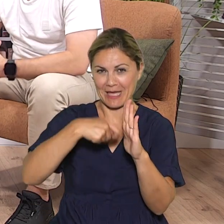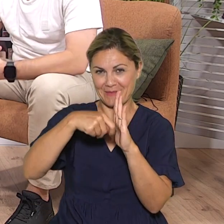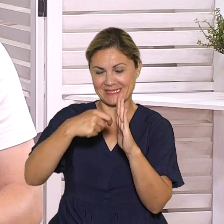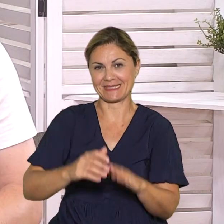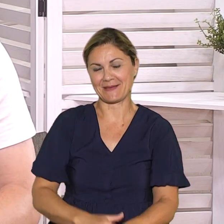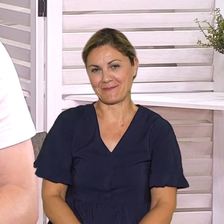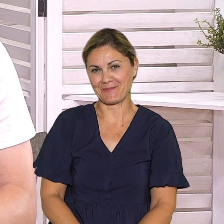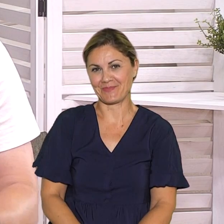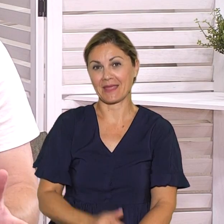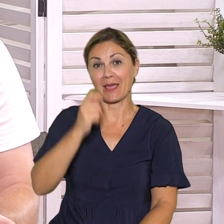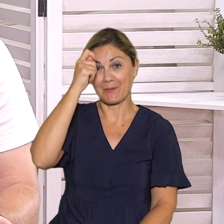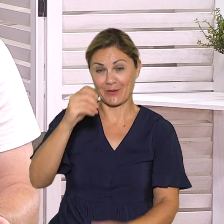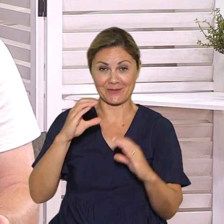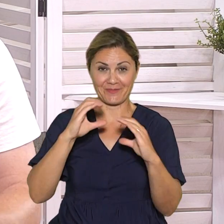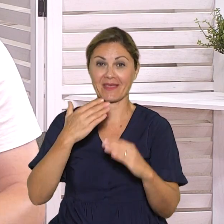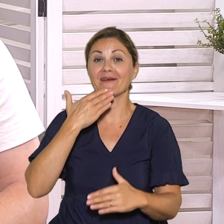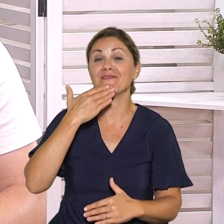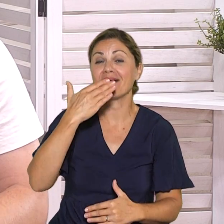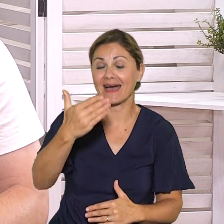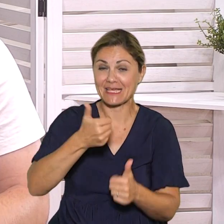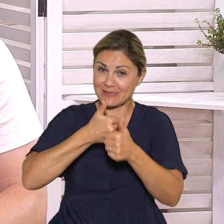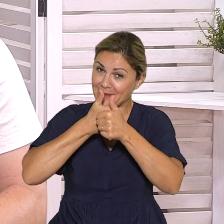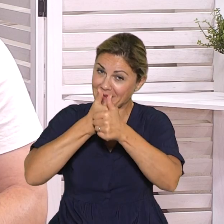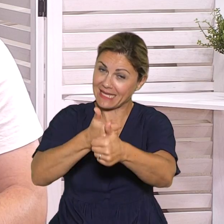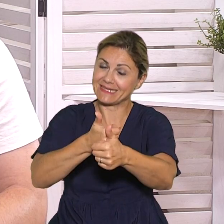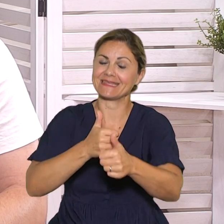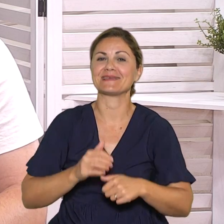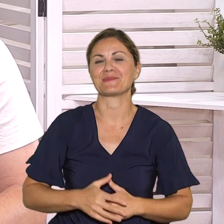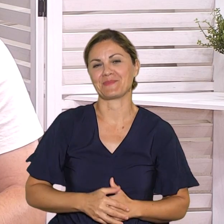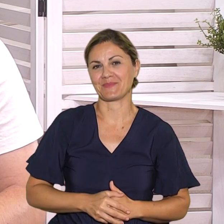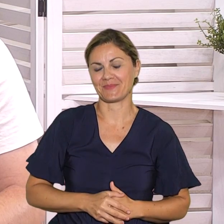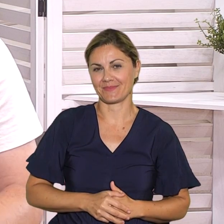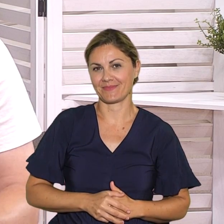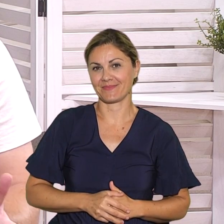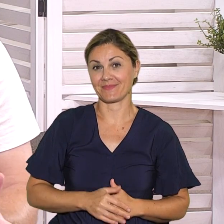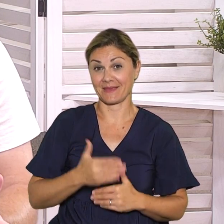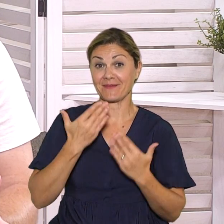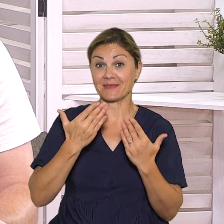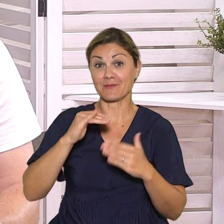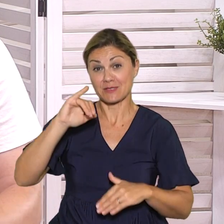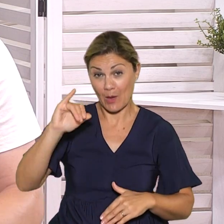današnju emisiju. Poštovani gledatelji, hvala vam što ste još jednom bili u Čakalici.